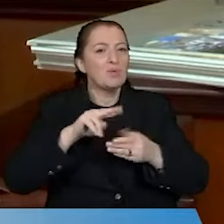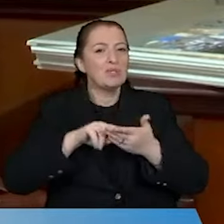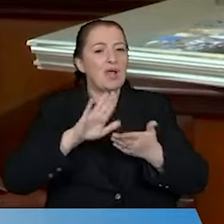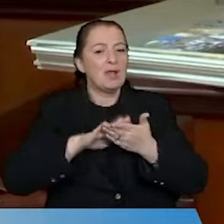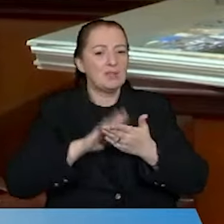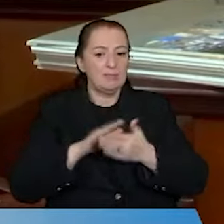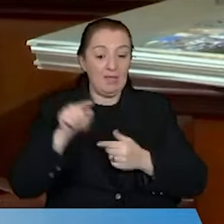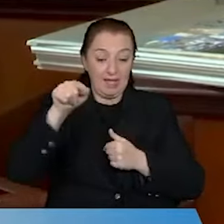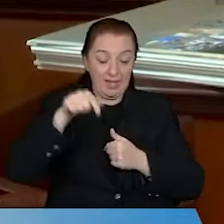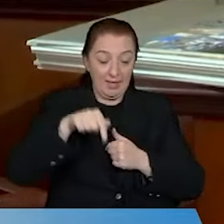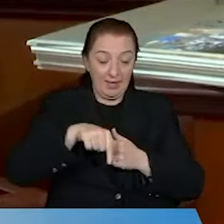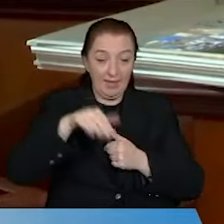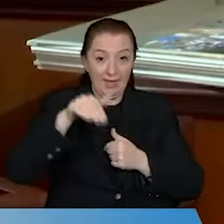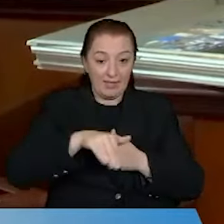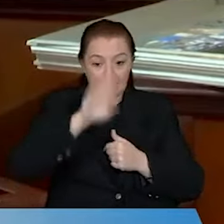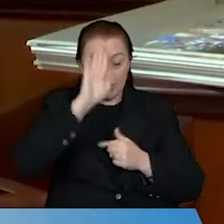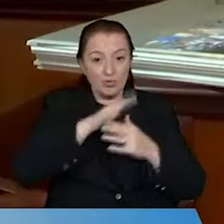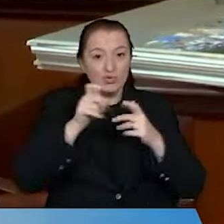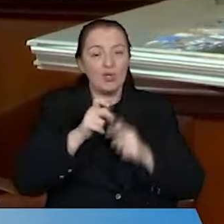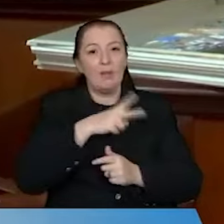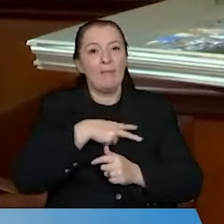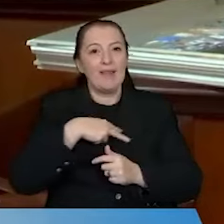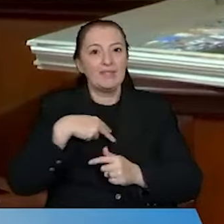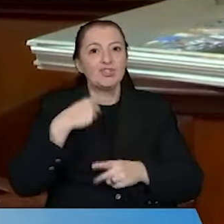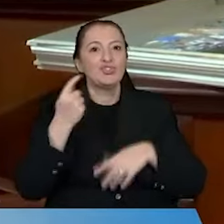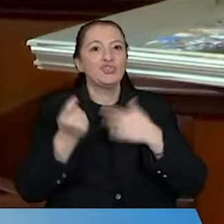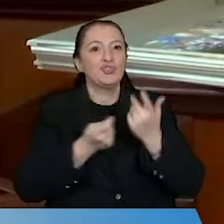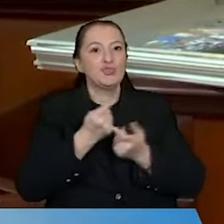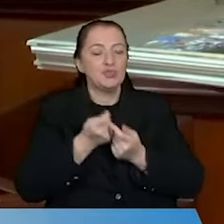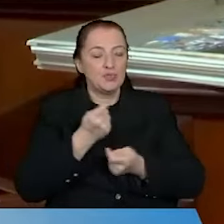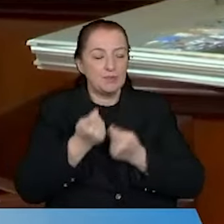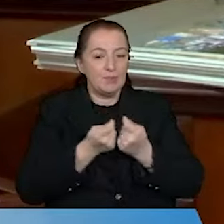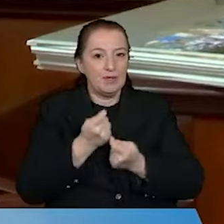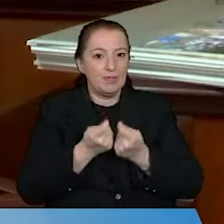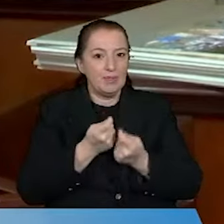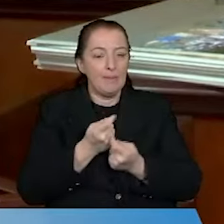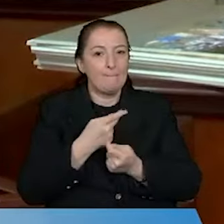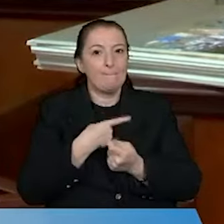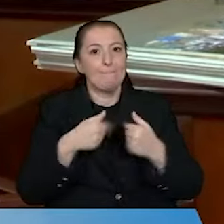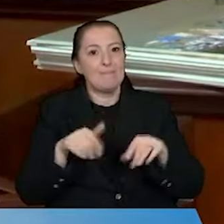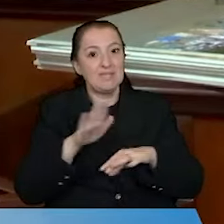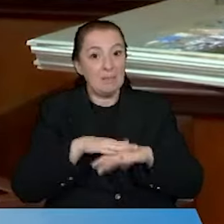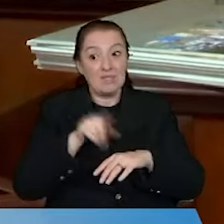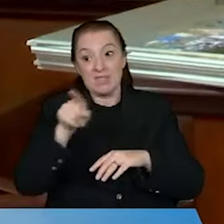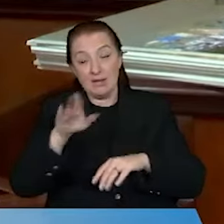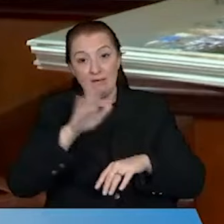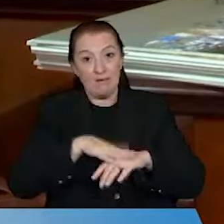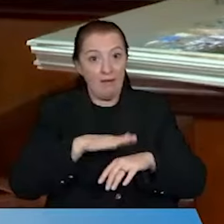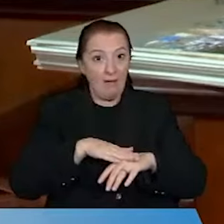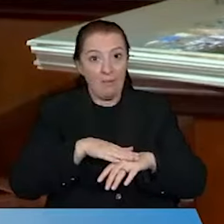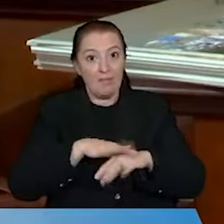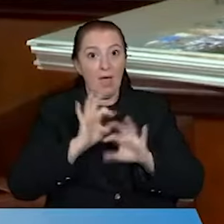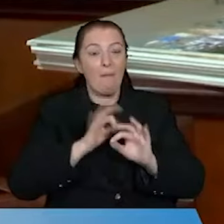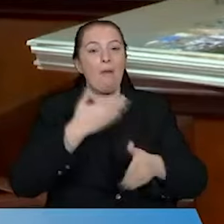arkadaşlarımız çıktığında İstanbul Büyükşehir Belediyesi'nin çalışmalarını, faaliyetlerini biz yaptık, siz yaptık diye